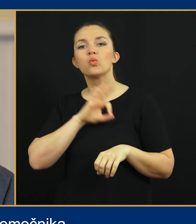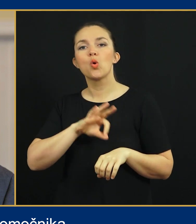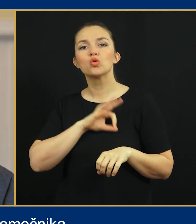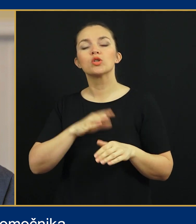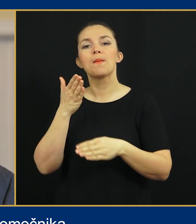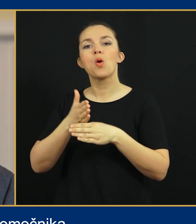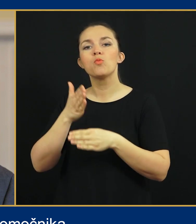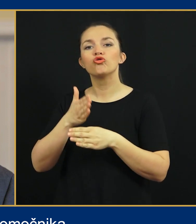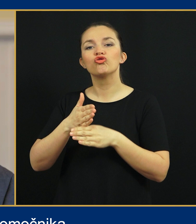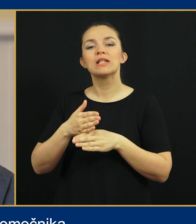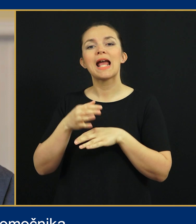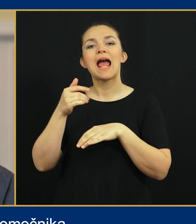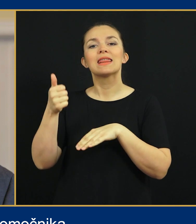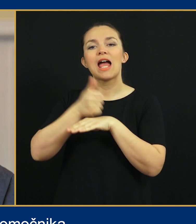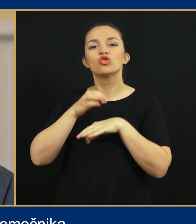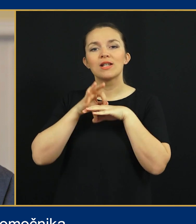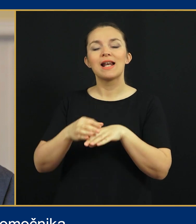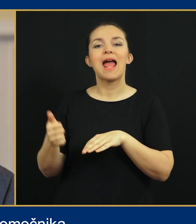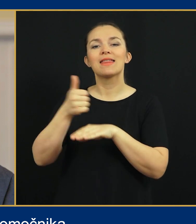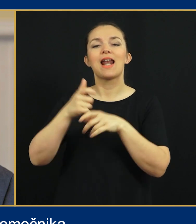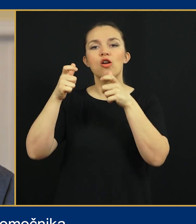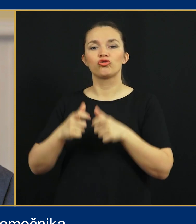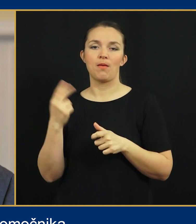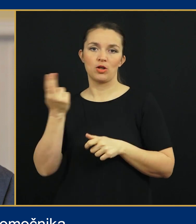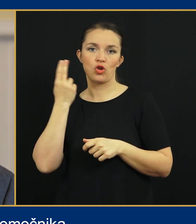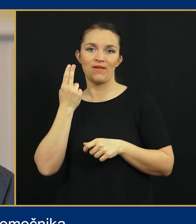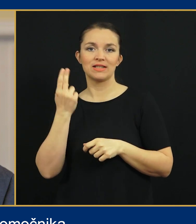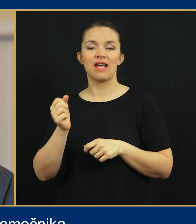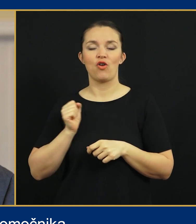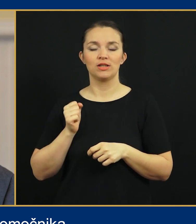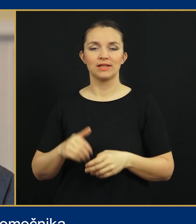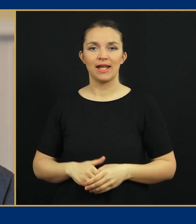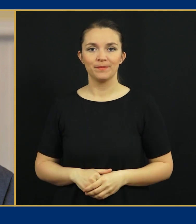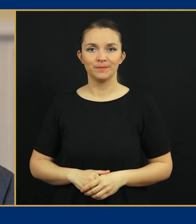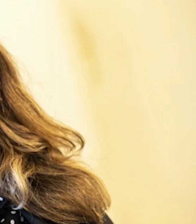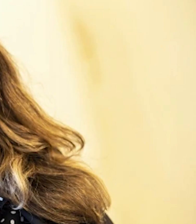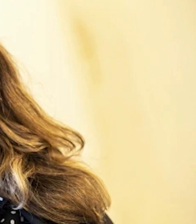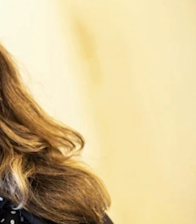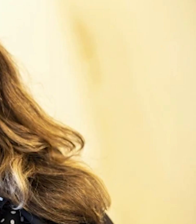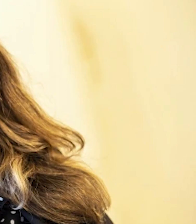opravljal dolžnosti pomočnika načelnika Generalštaba Slovenske vojske.